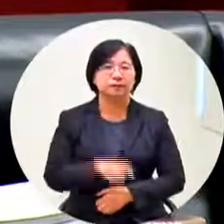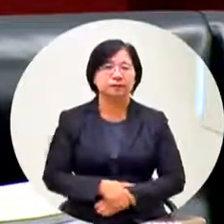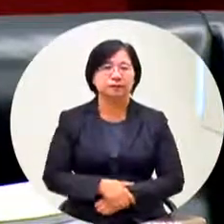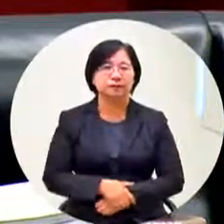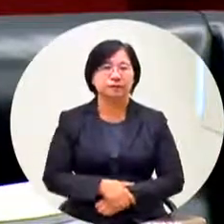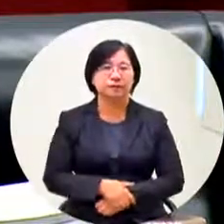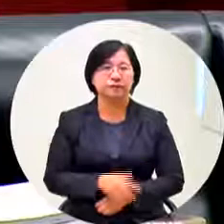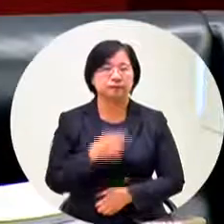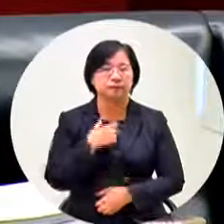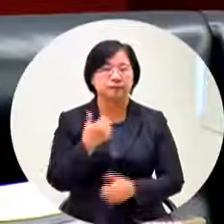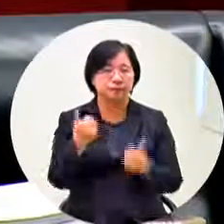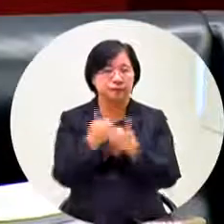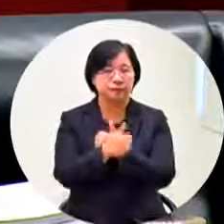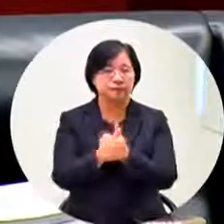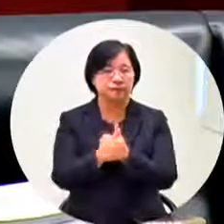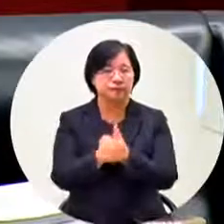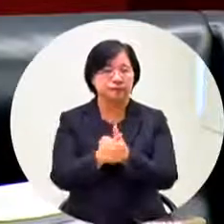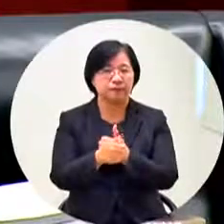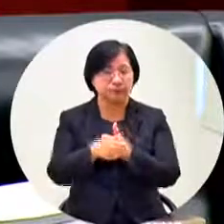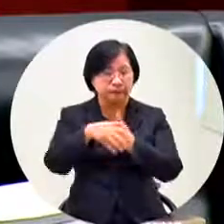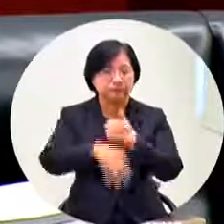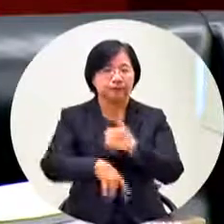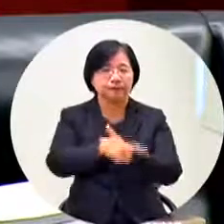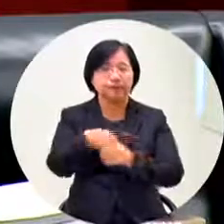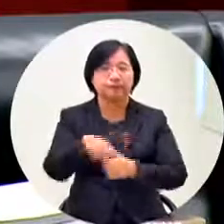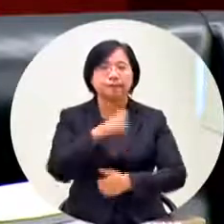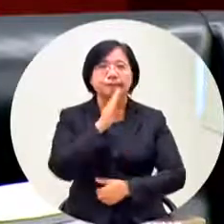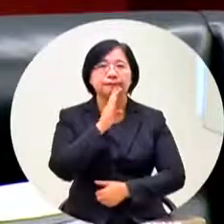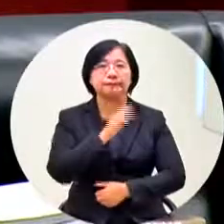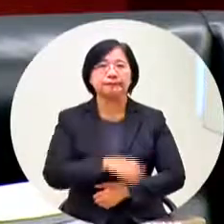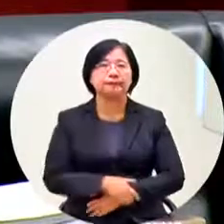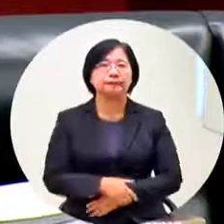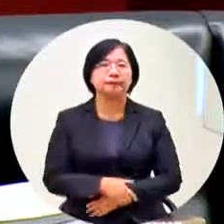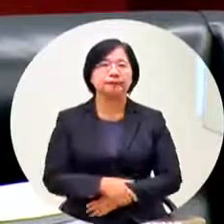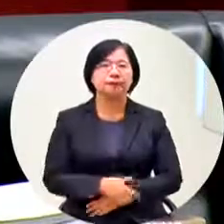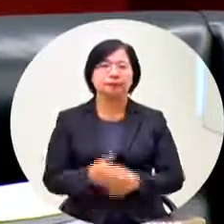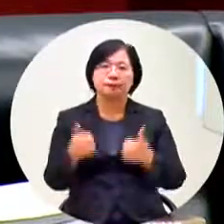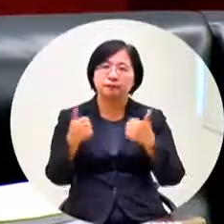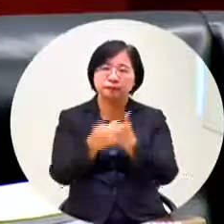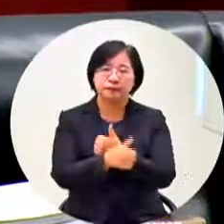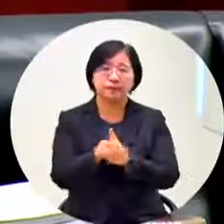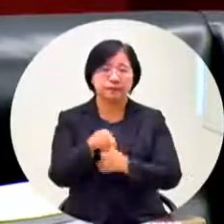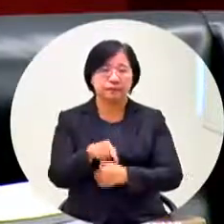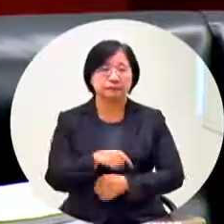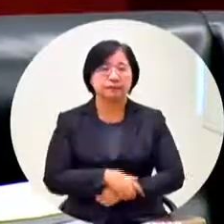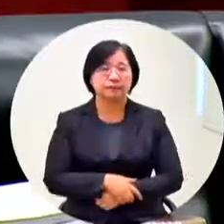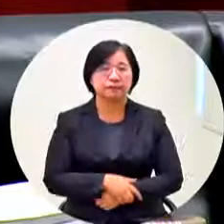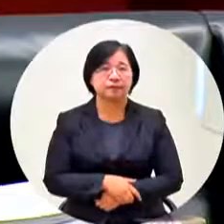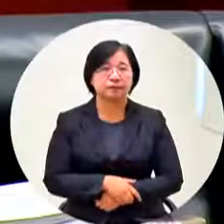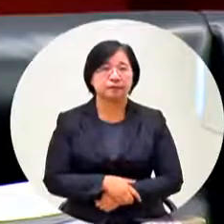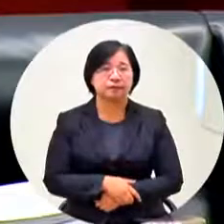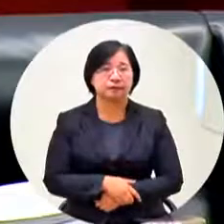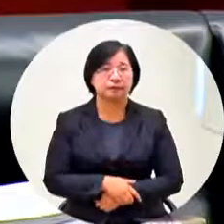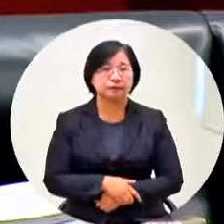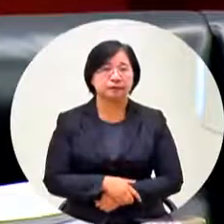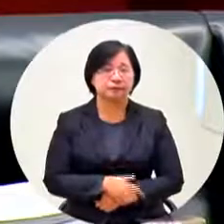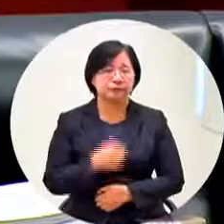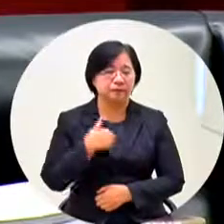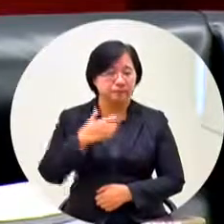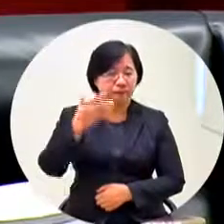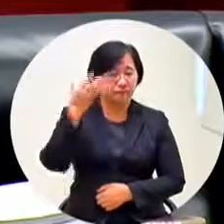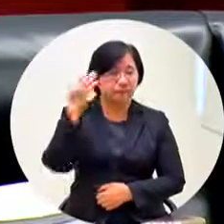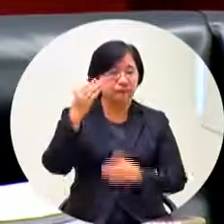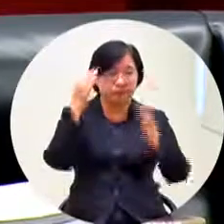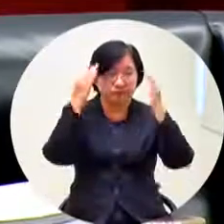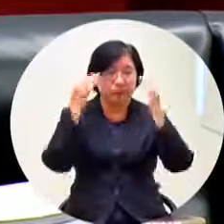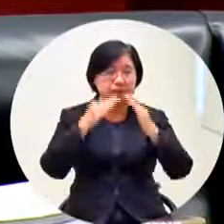是代理的嘛，那我们想要知道的是说，这样的一个代理，在过去韩市长的